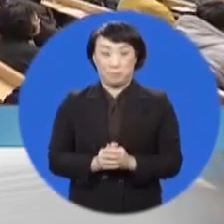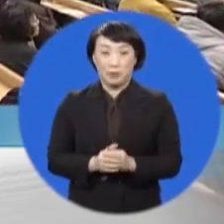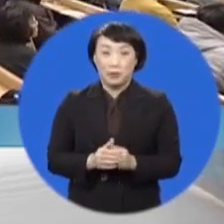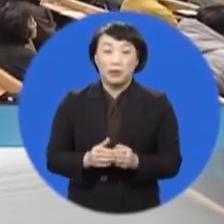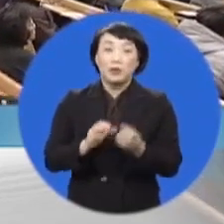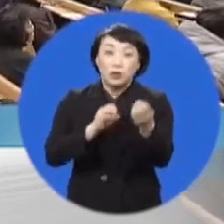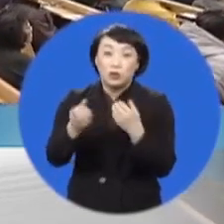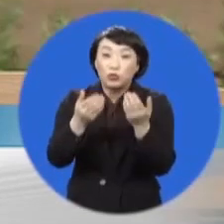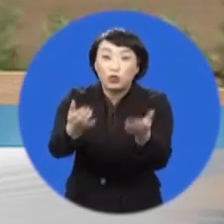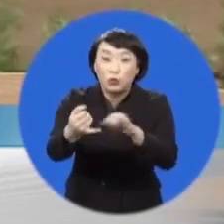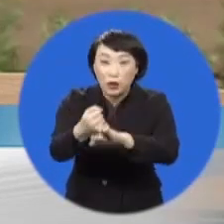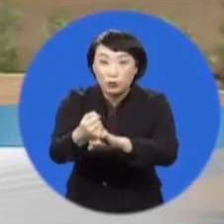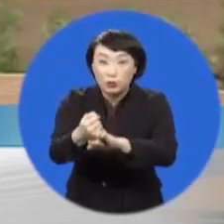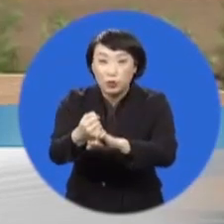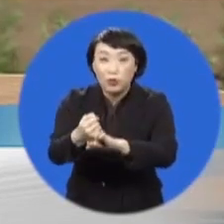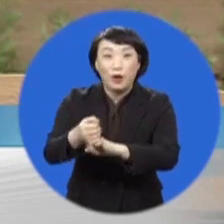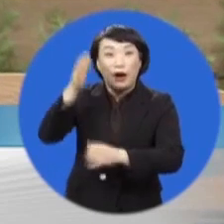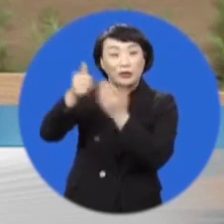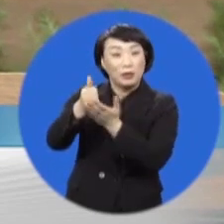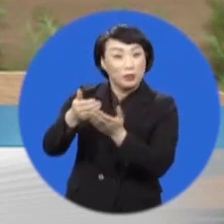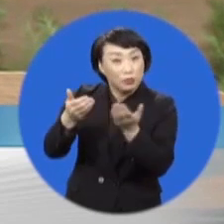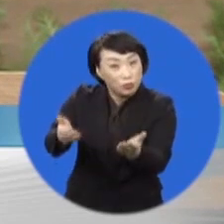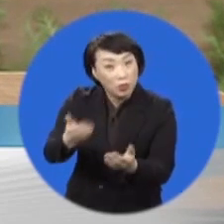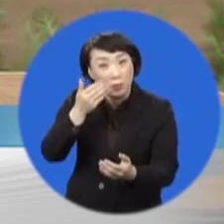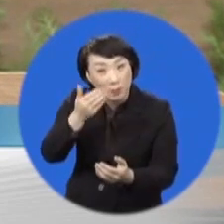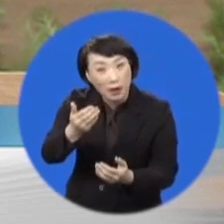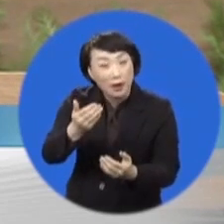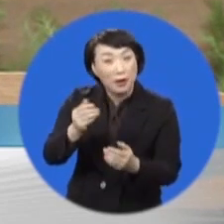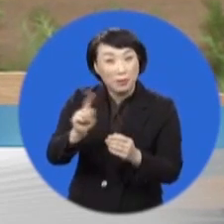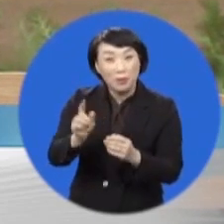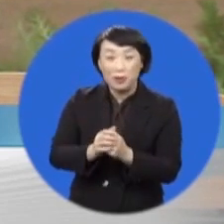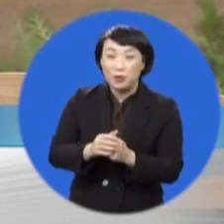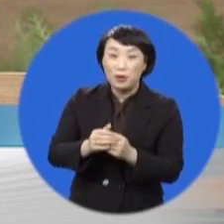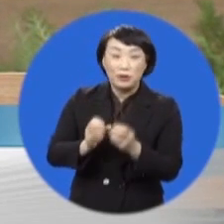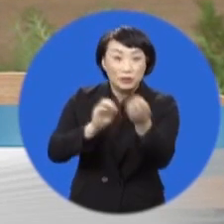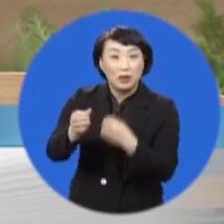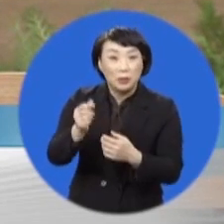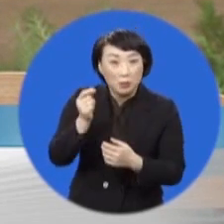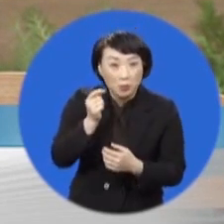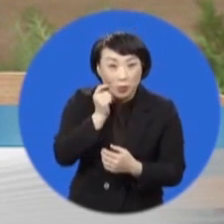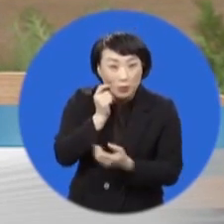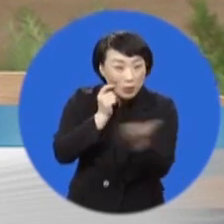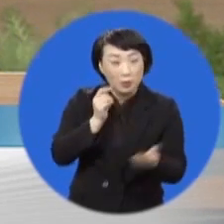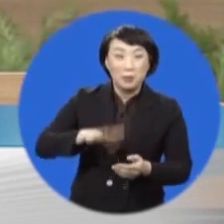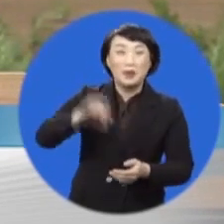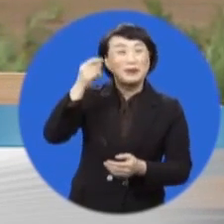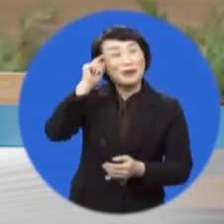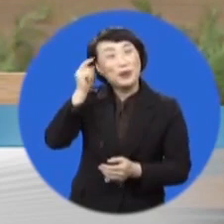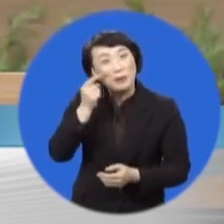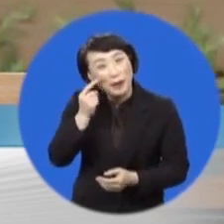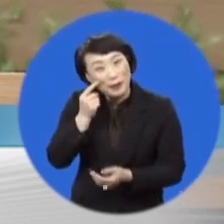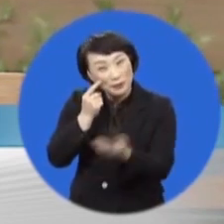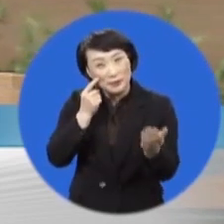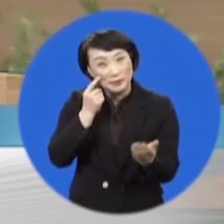다 보는데 9분이 줄 수 있는 문이 냐 엄만 분야에 대해 둘로 먼저 파악을 해야